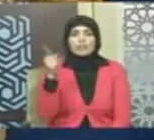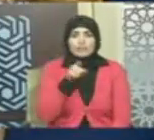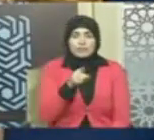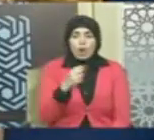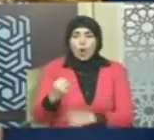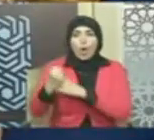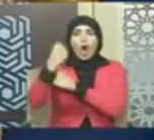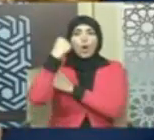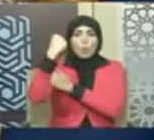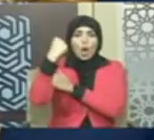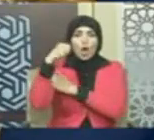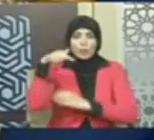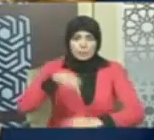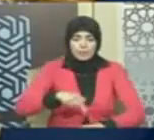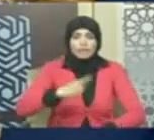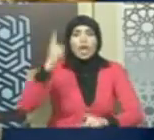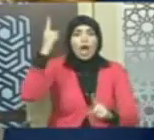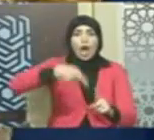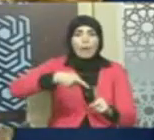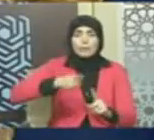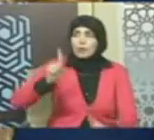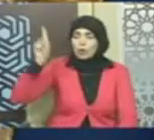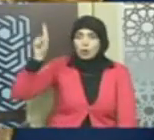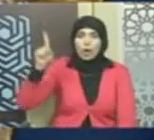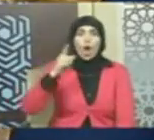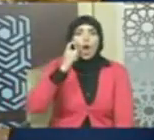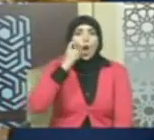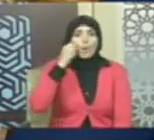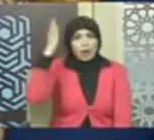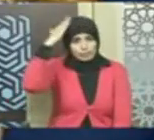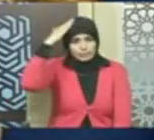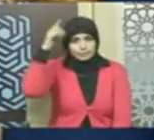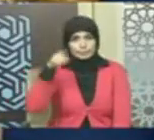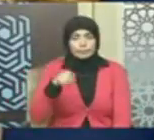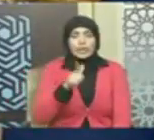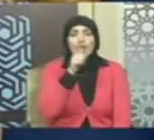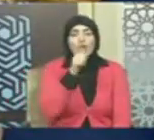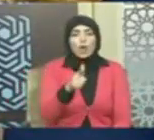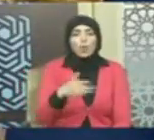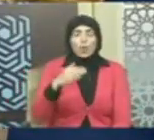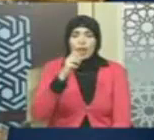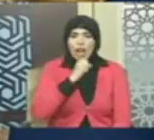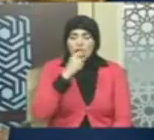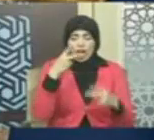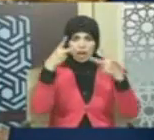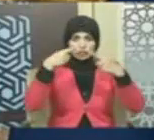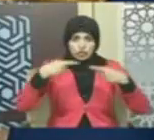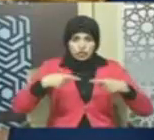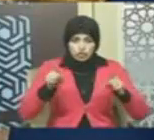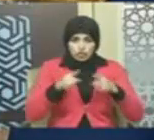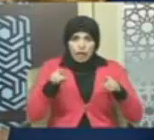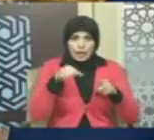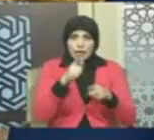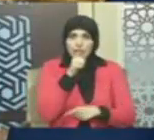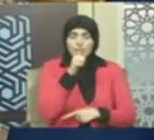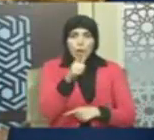وأقواهم في أمر الله عمر. يقول حافظ في وصف سيدنا عمر